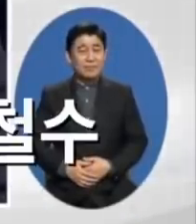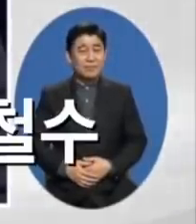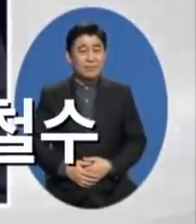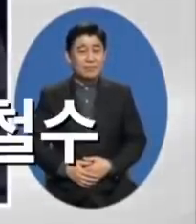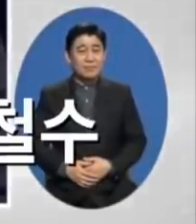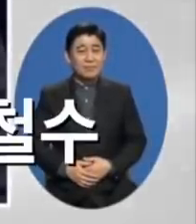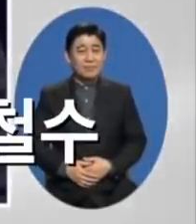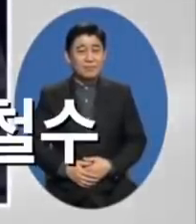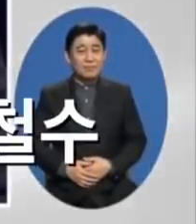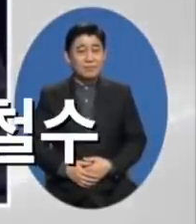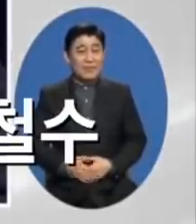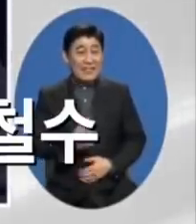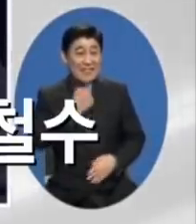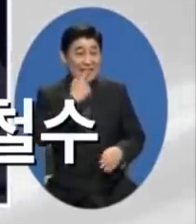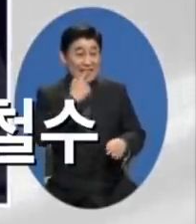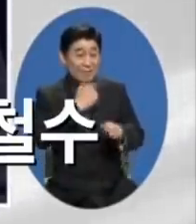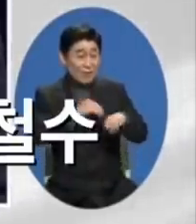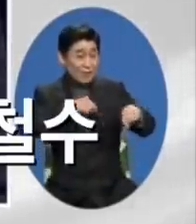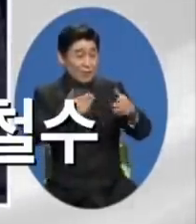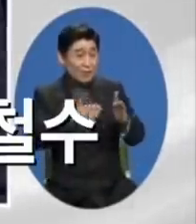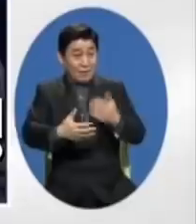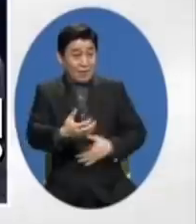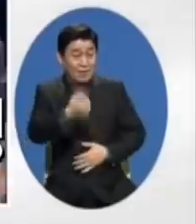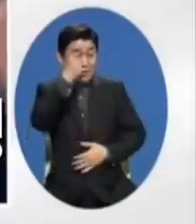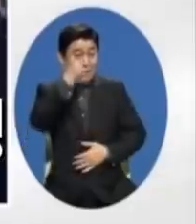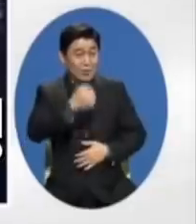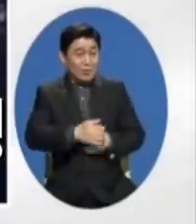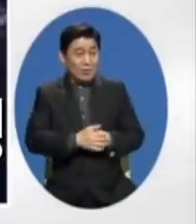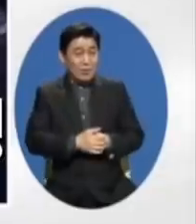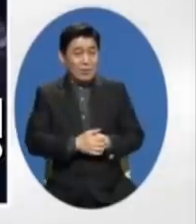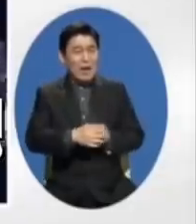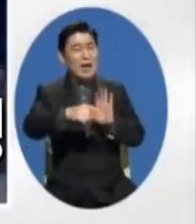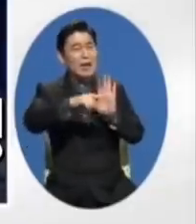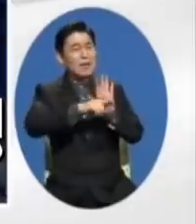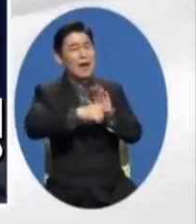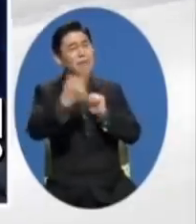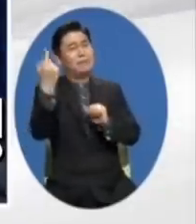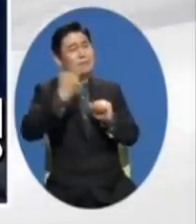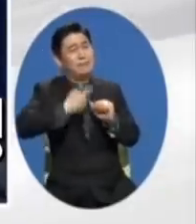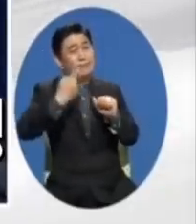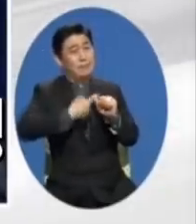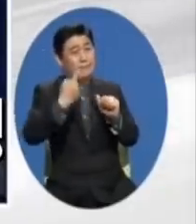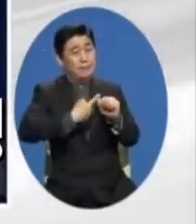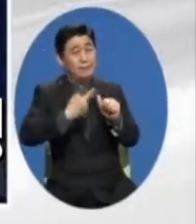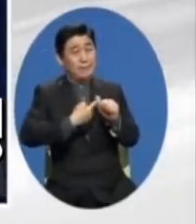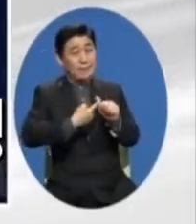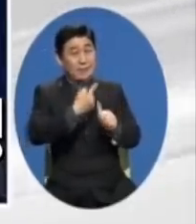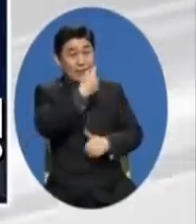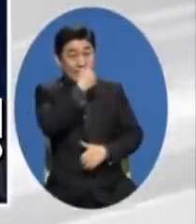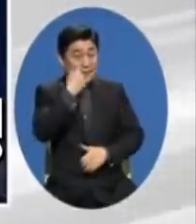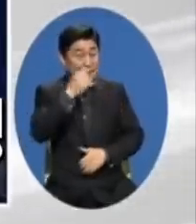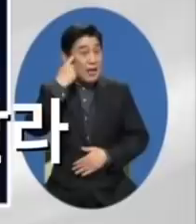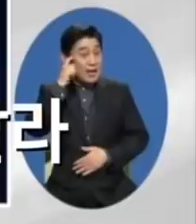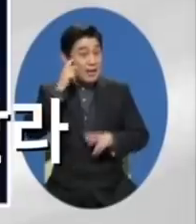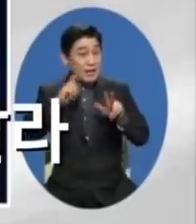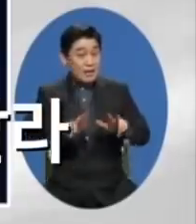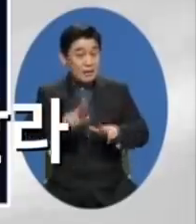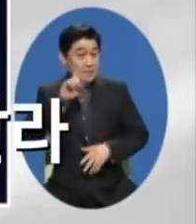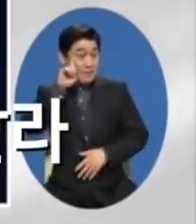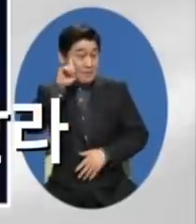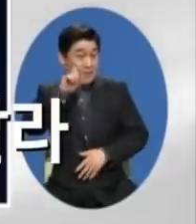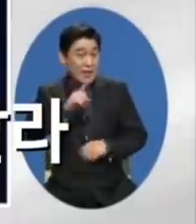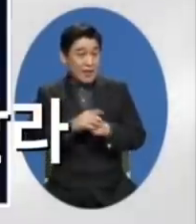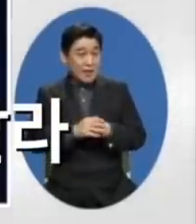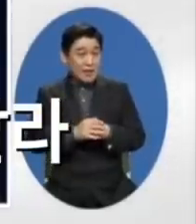그 민주당의 네거티브 문건입니다. 네거티브 비방을 한 그 증거가 다 있습니다. 내일